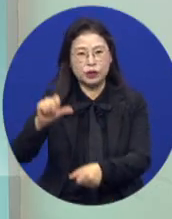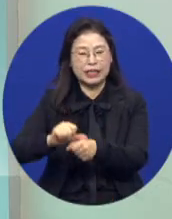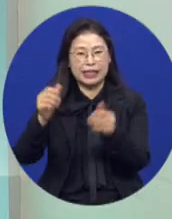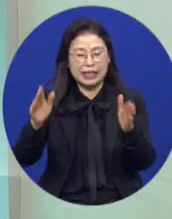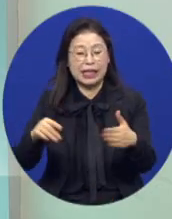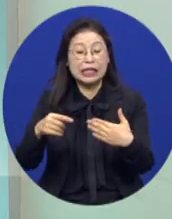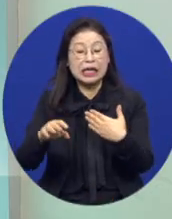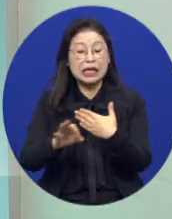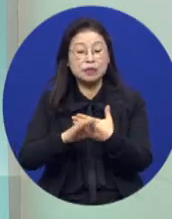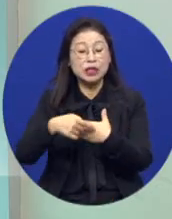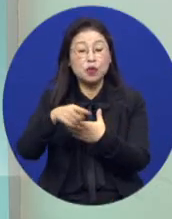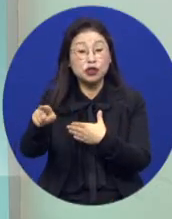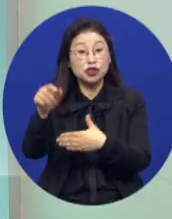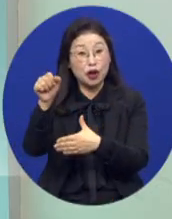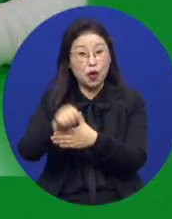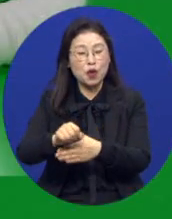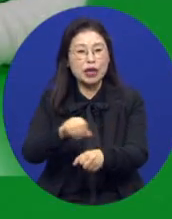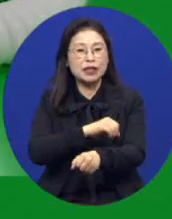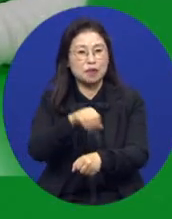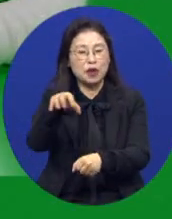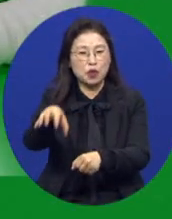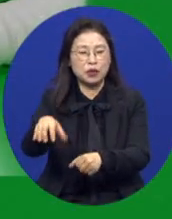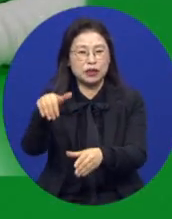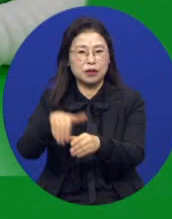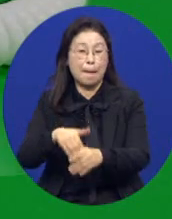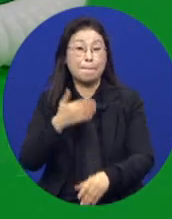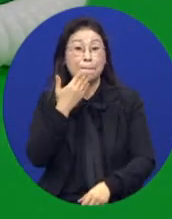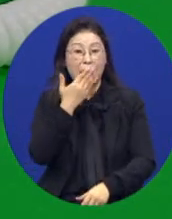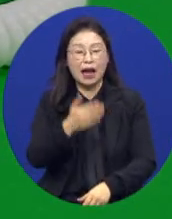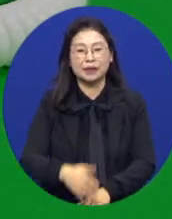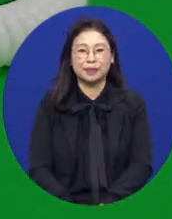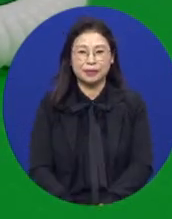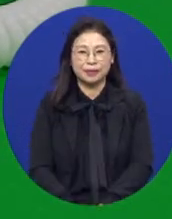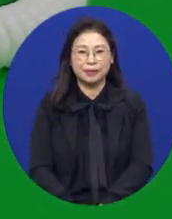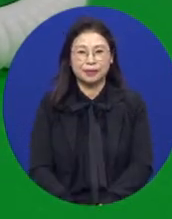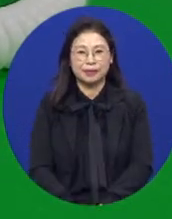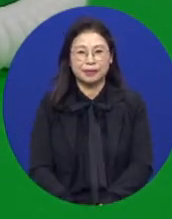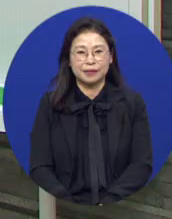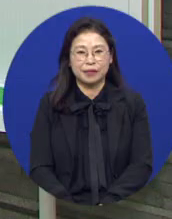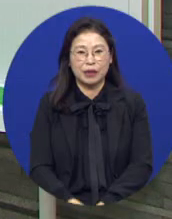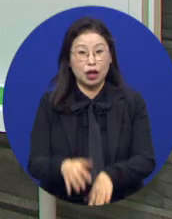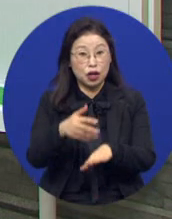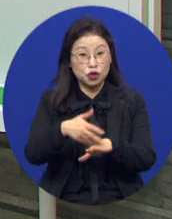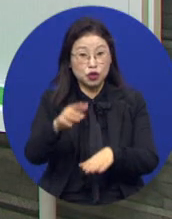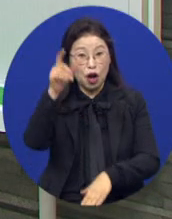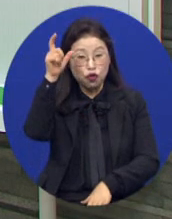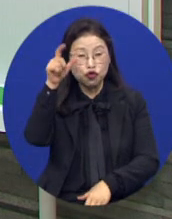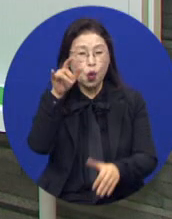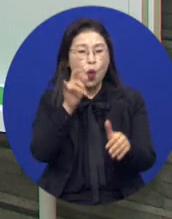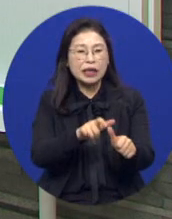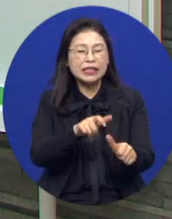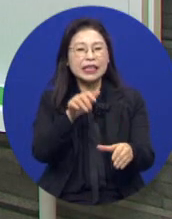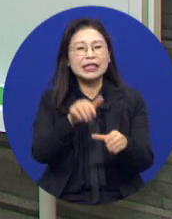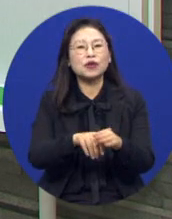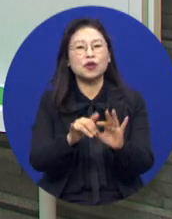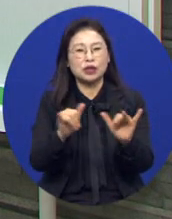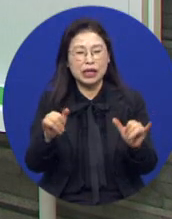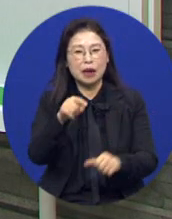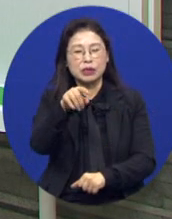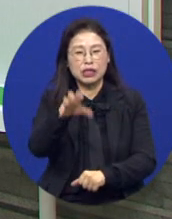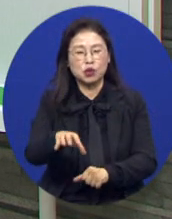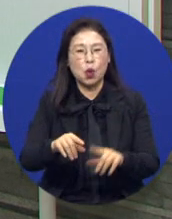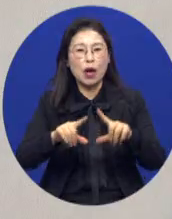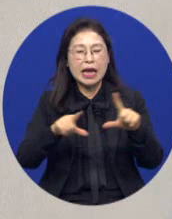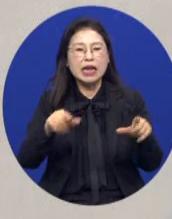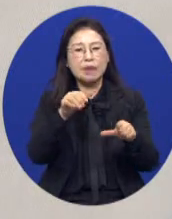일시 외출이 허용돼 특별 투표소에서 투표할 수 있습니다. 다만 추자와 우도 지역 확진자 선거인은 해당지